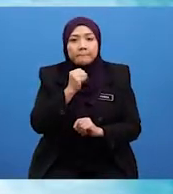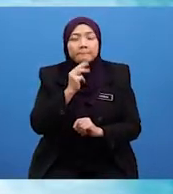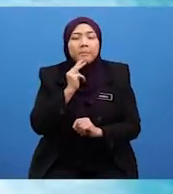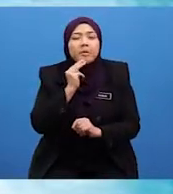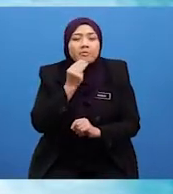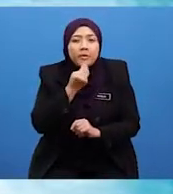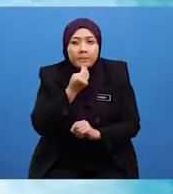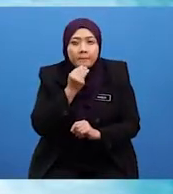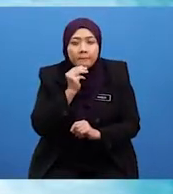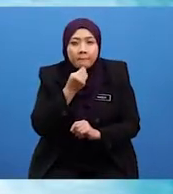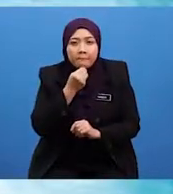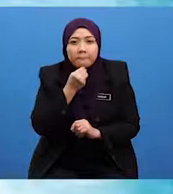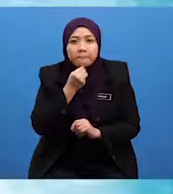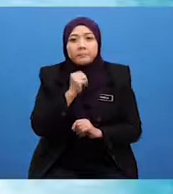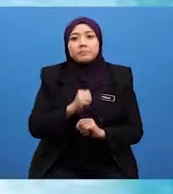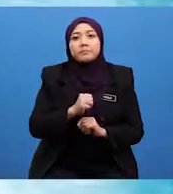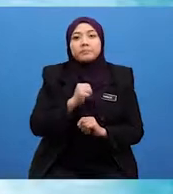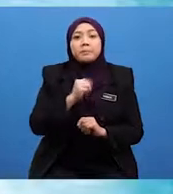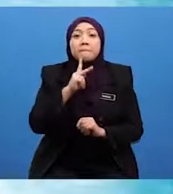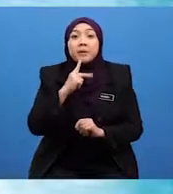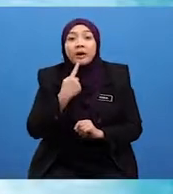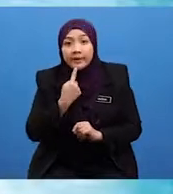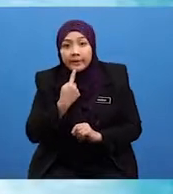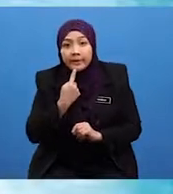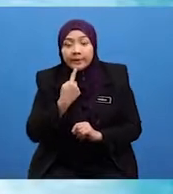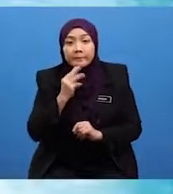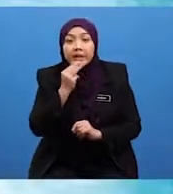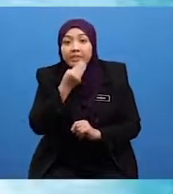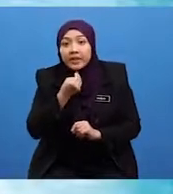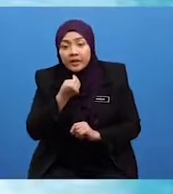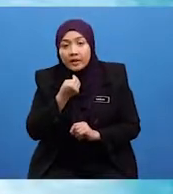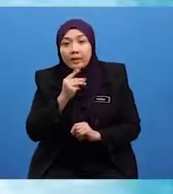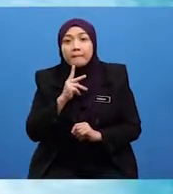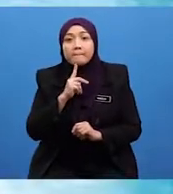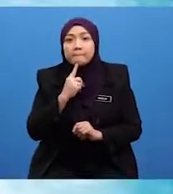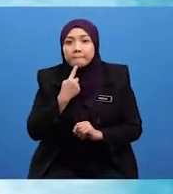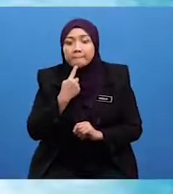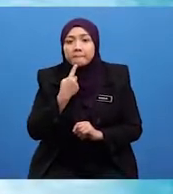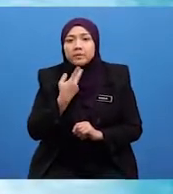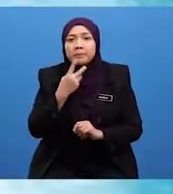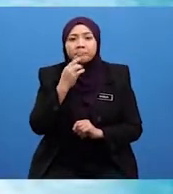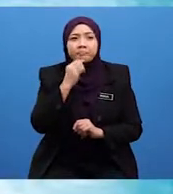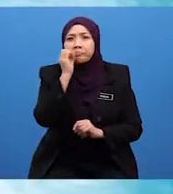masam, pahit, masin, tawar.